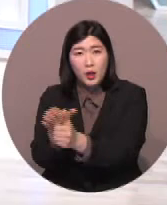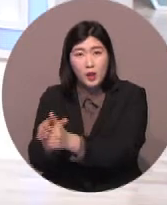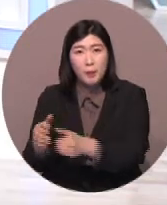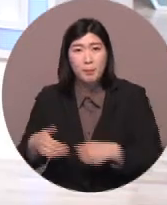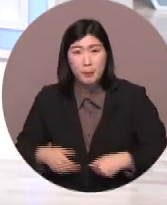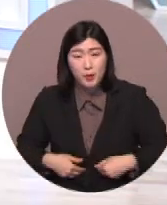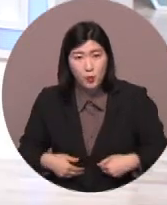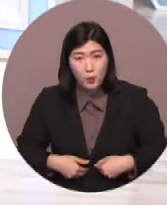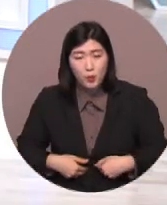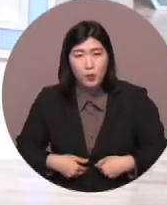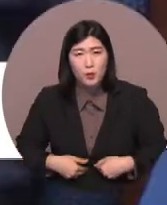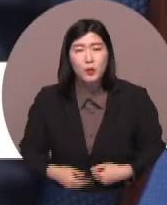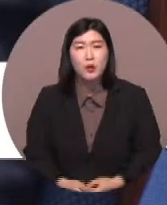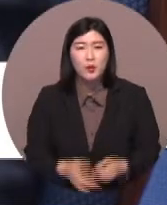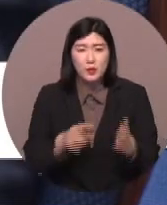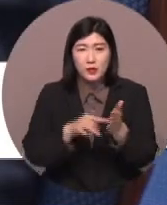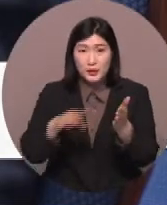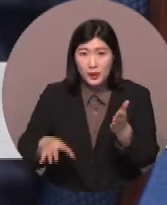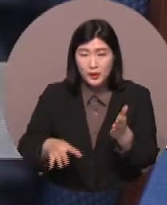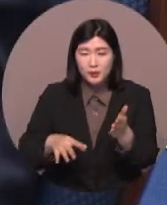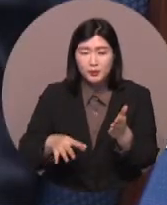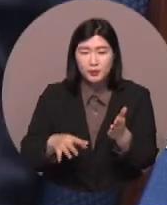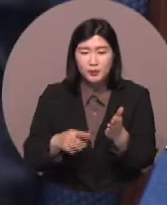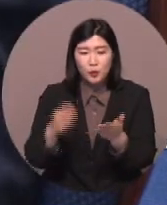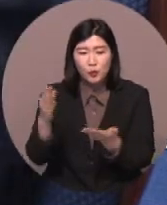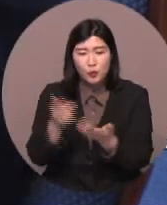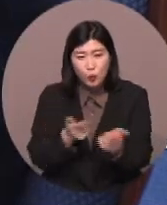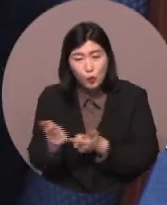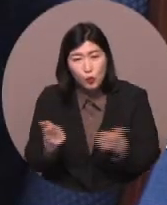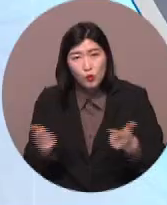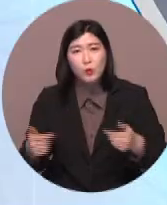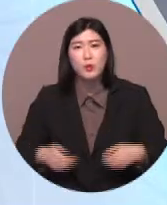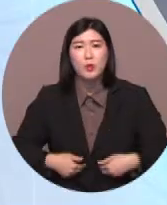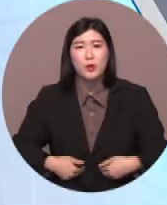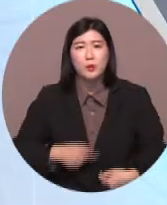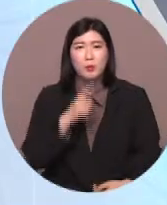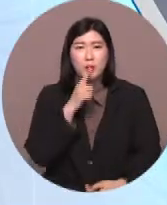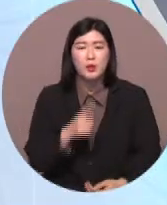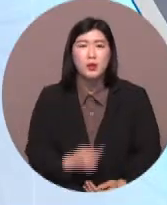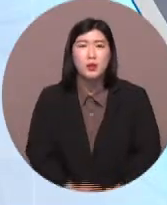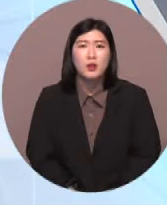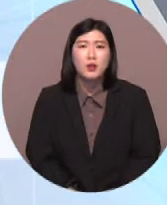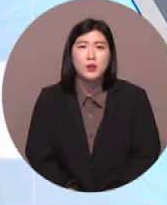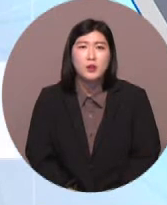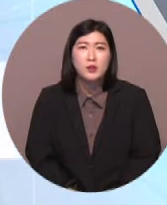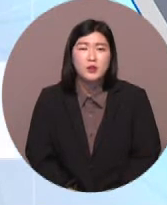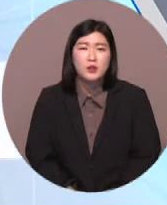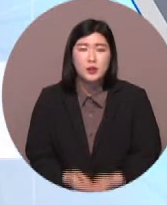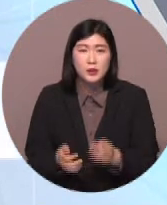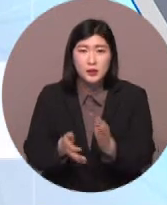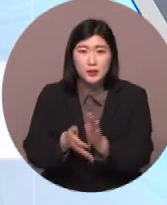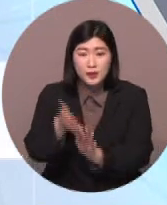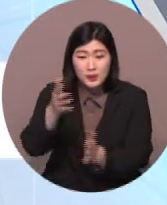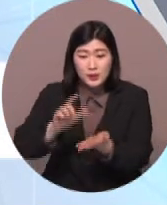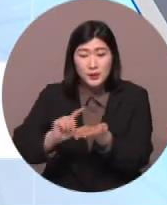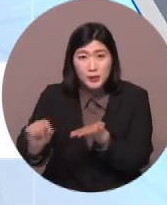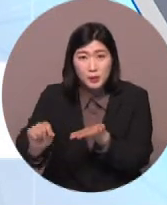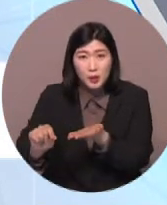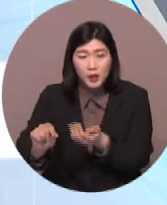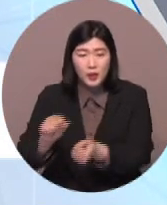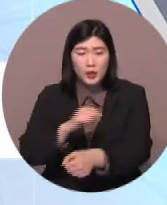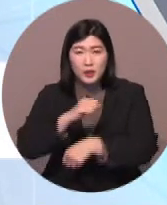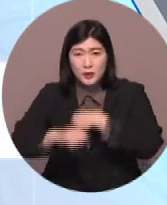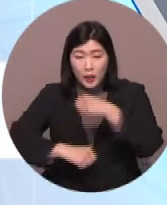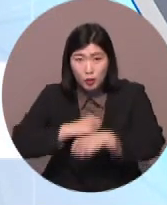세제 개편을 통한 재정의 자율성을 높여야 한다고 강조했습니다. 자율성을 확대해 주는 것이 결국